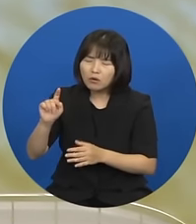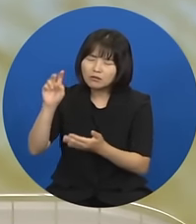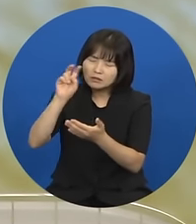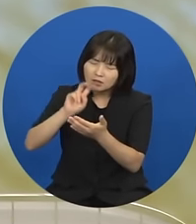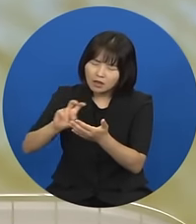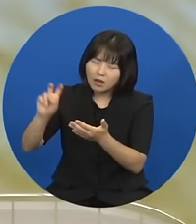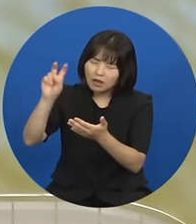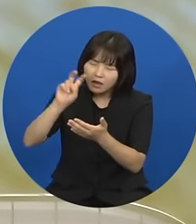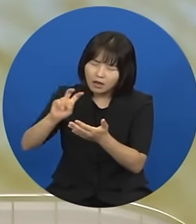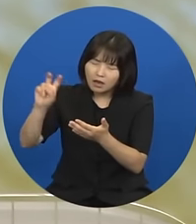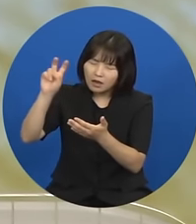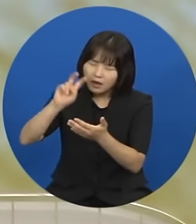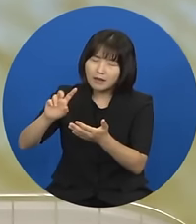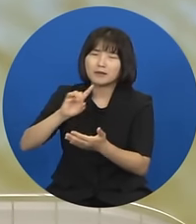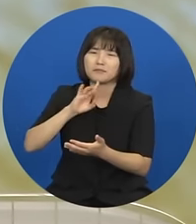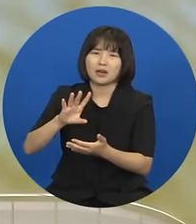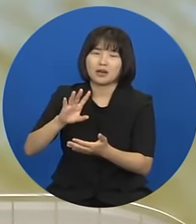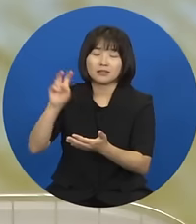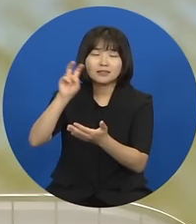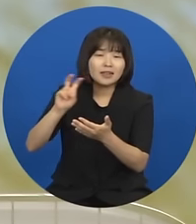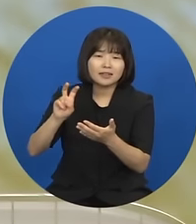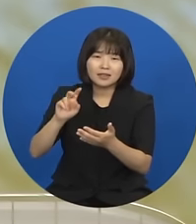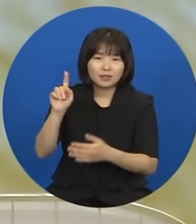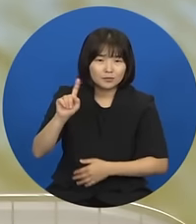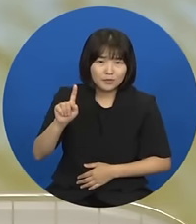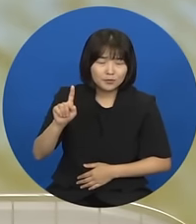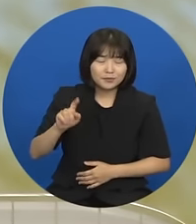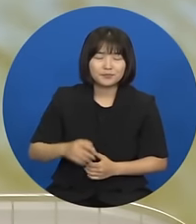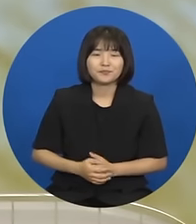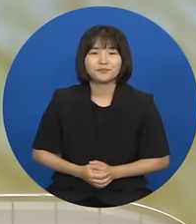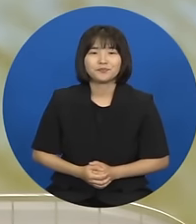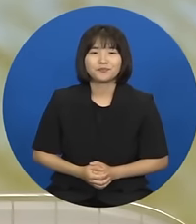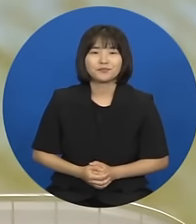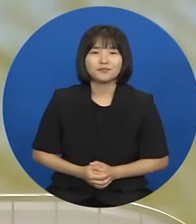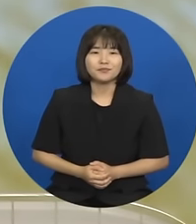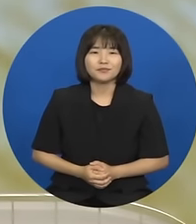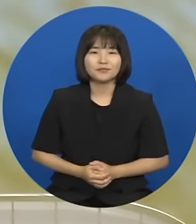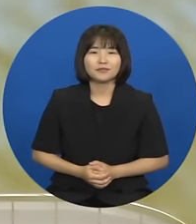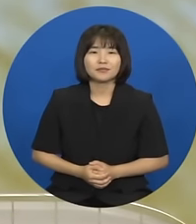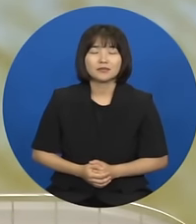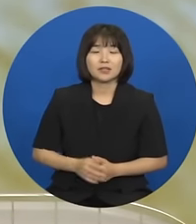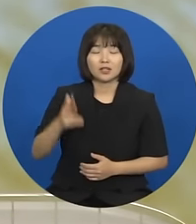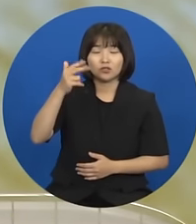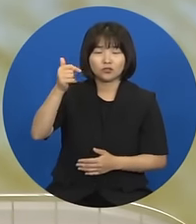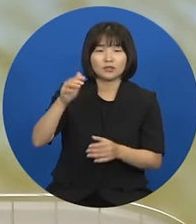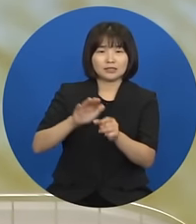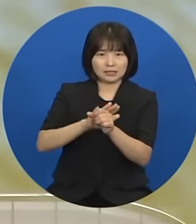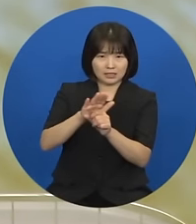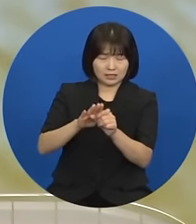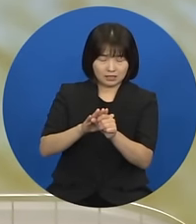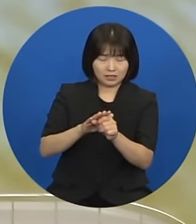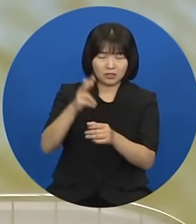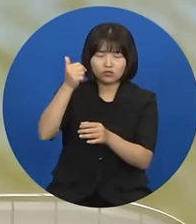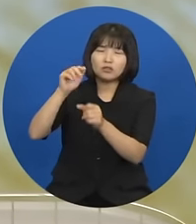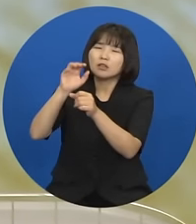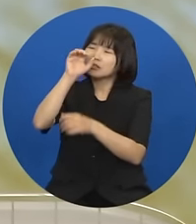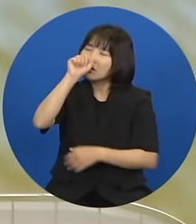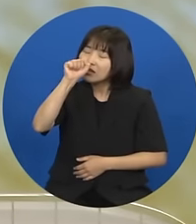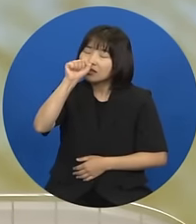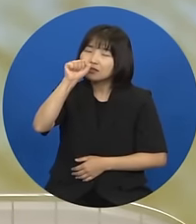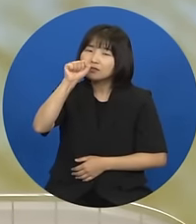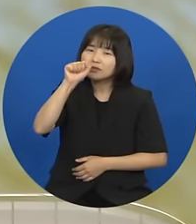부르셨다는 거예요. 그 찬양이 어떤 찬양이었냐 하면 주의 사랑을 주의 선하심을